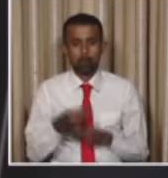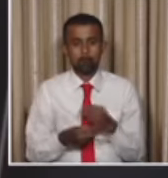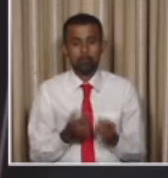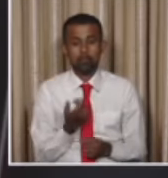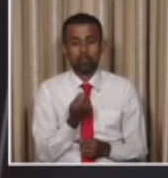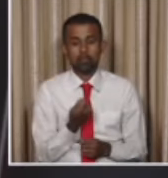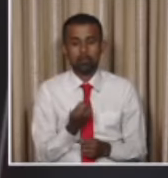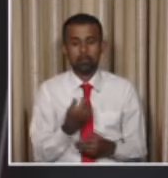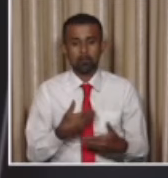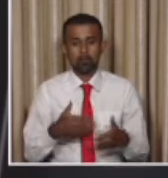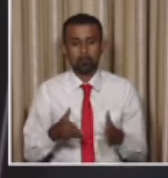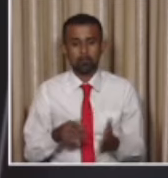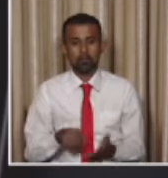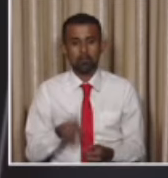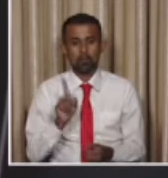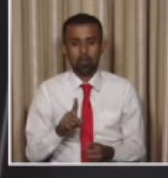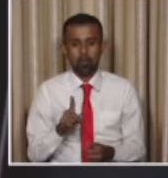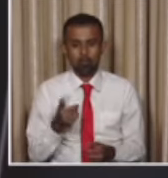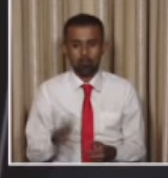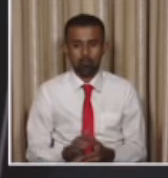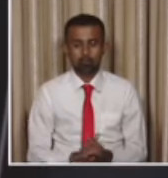සල්ලි ගන්න කැබිනට් මණ්ඩලය අනුමත කළේ.